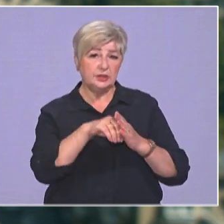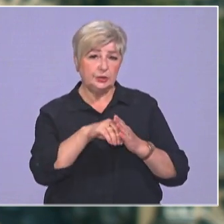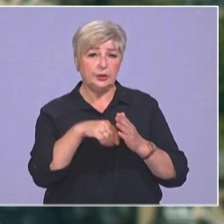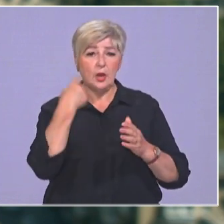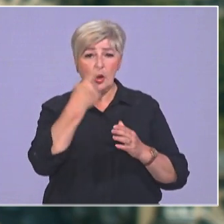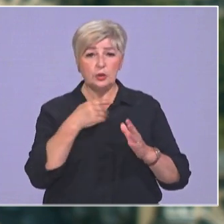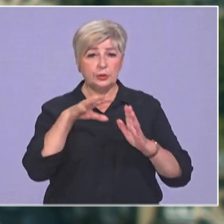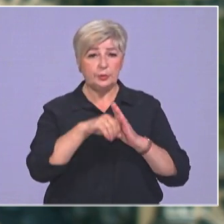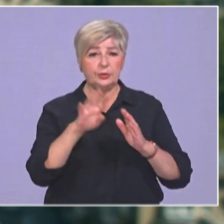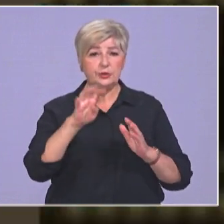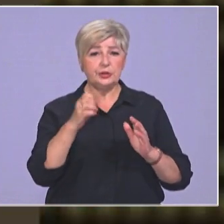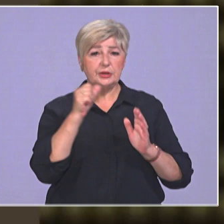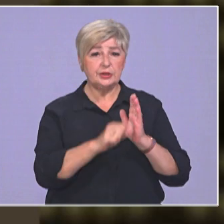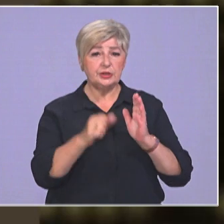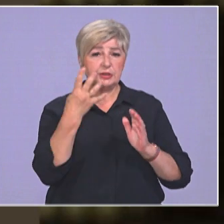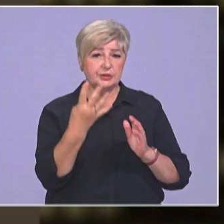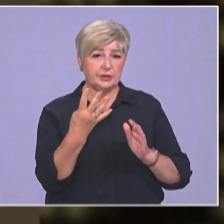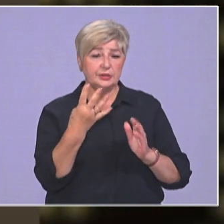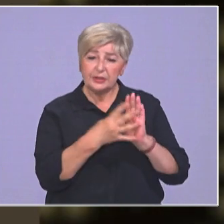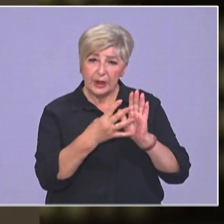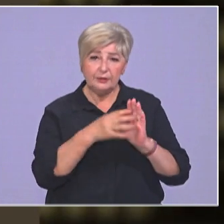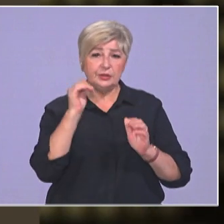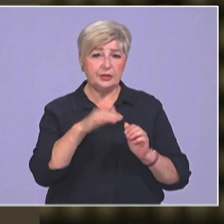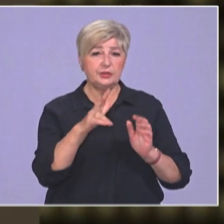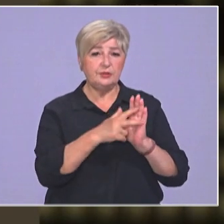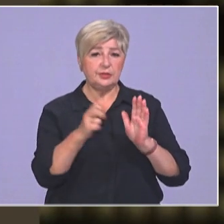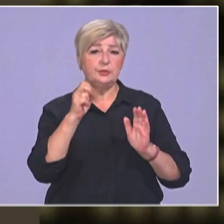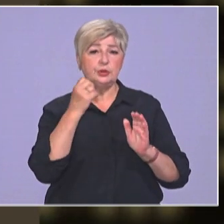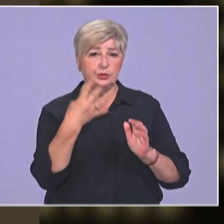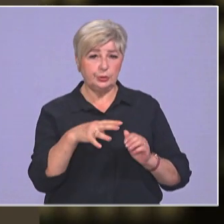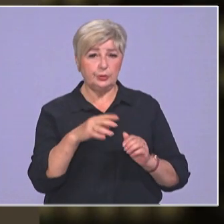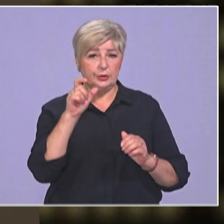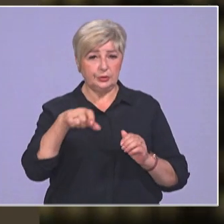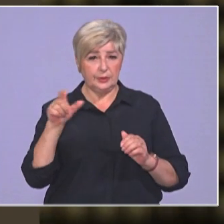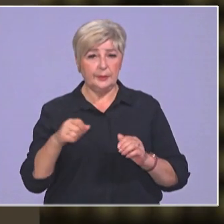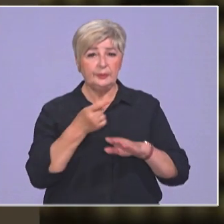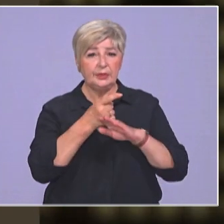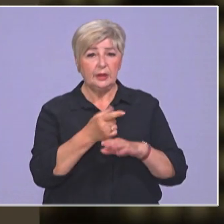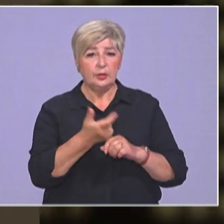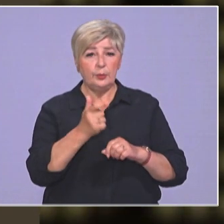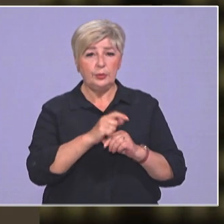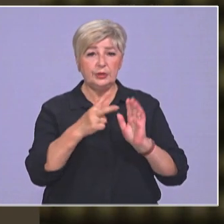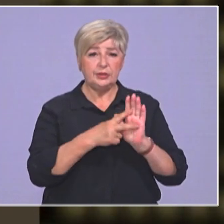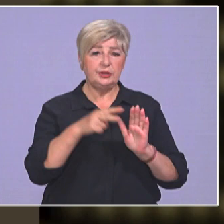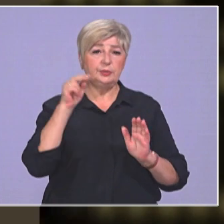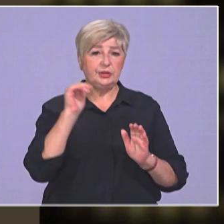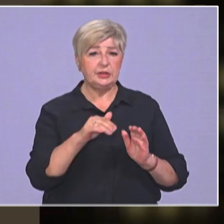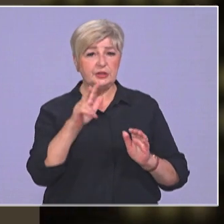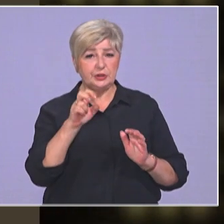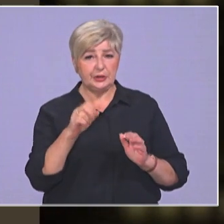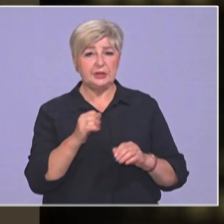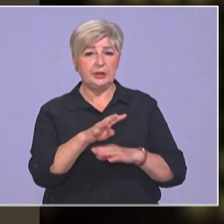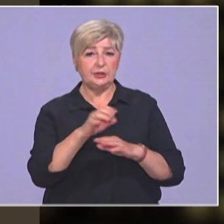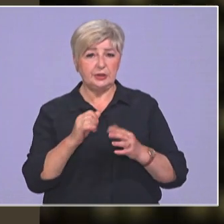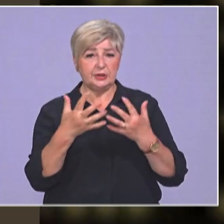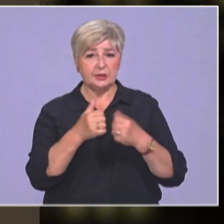складають. Особового складу – 469 840 осіб, танків – понад 7300 одиниць, артилерійських систем